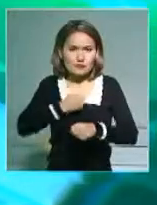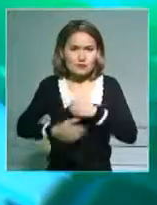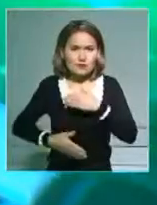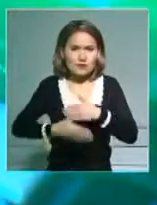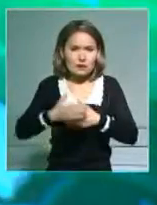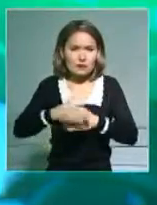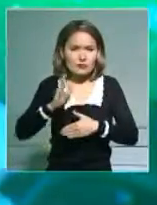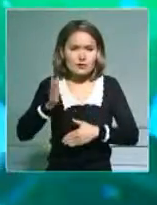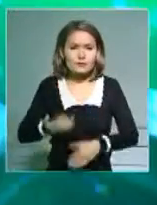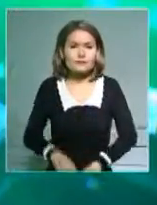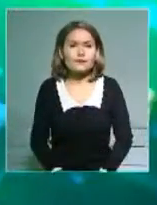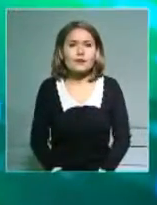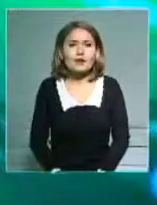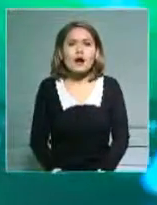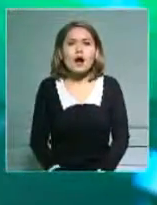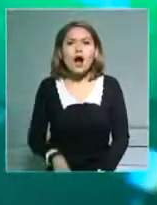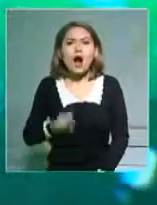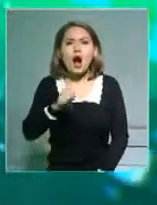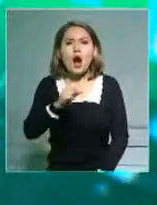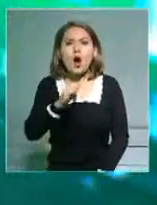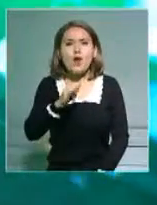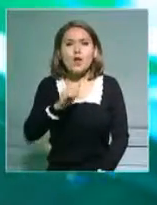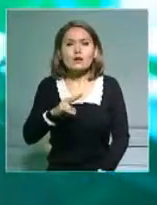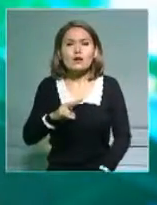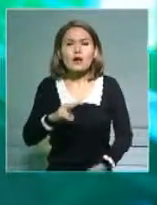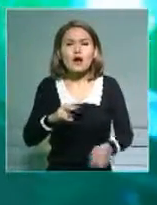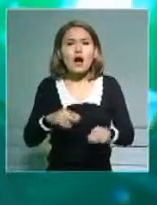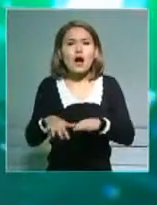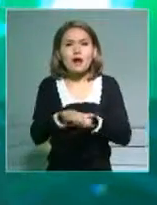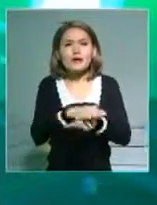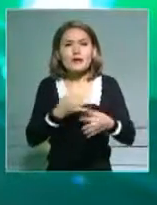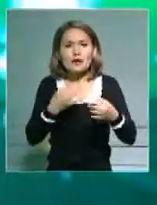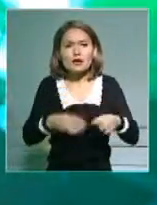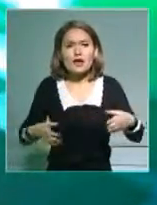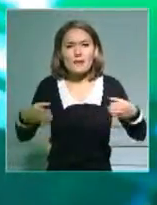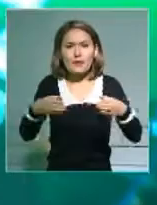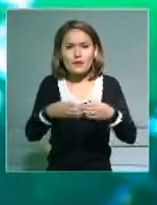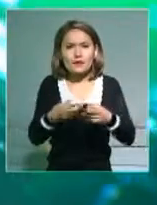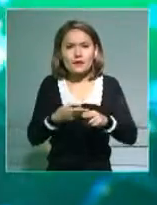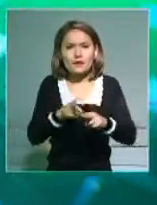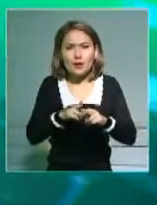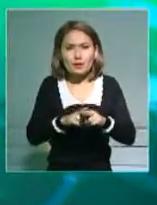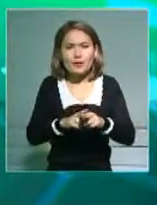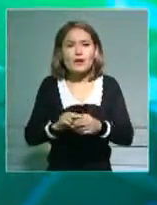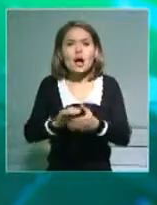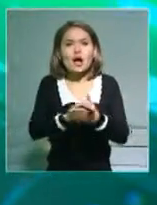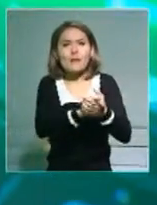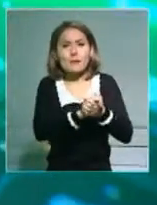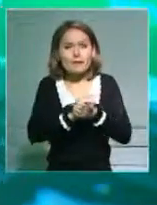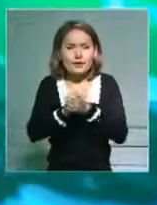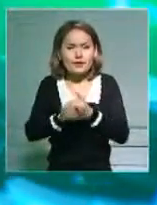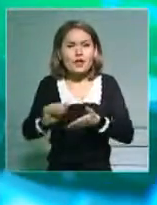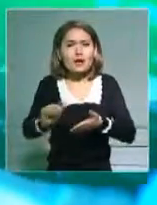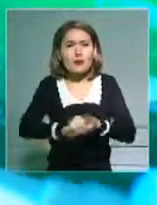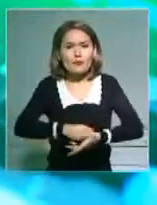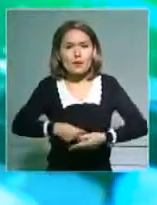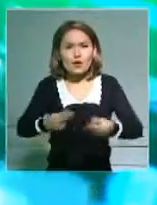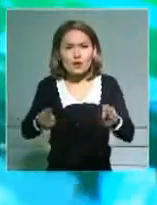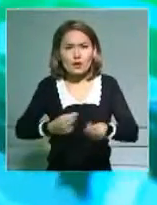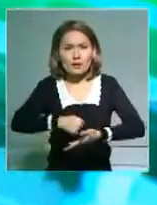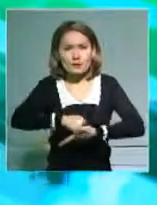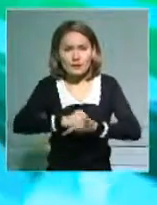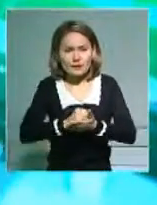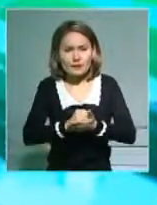Бүгін еліміздің кәсіподақтар федерациясы мен ауыл халықтық демократиялық патриоттық партиясы арасында түсіністік және ынтымақтастық туралы меморандум